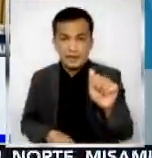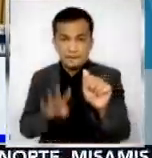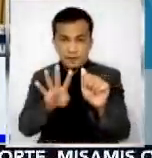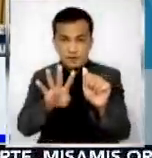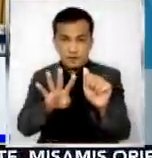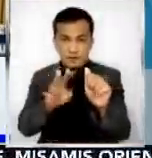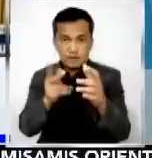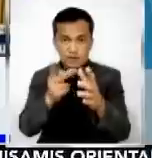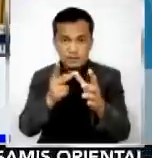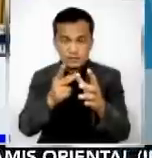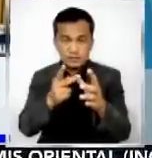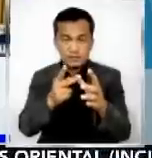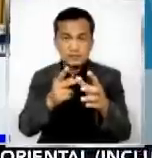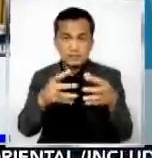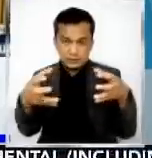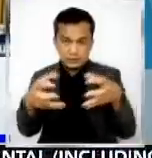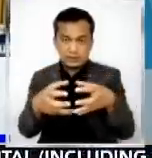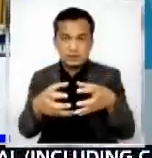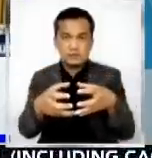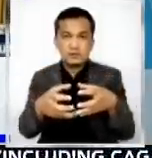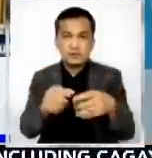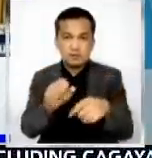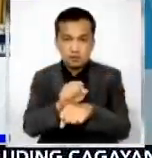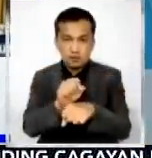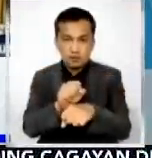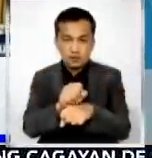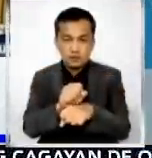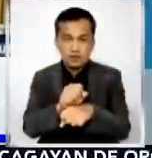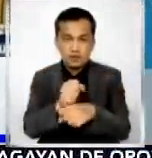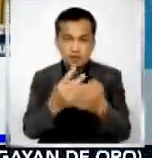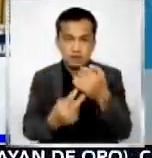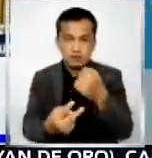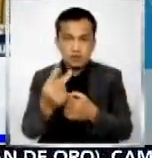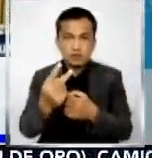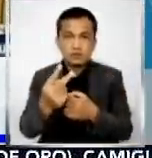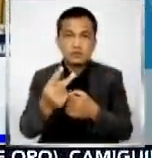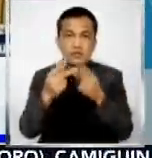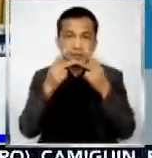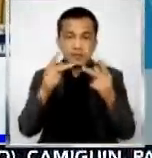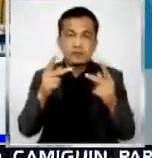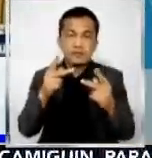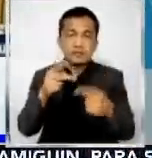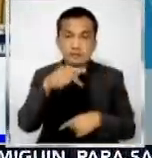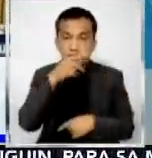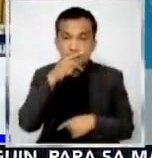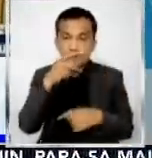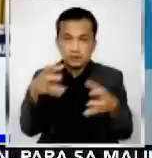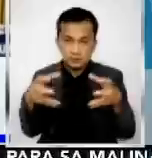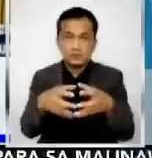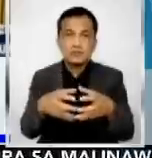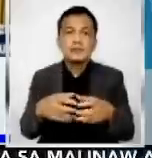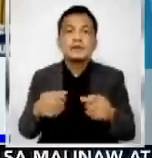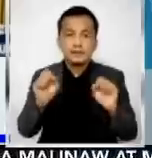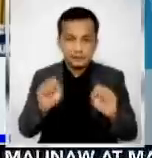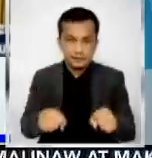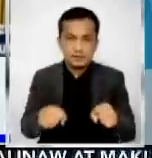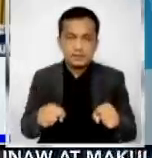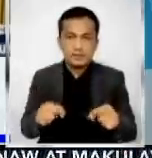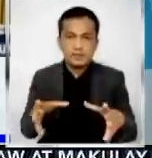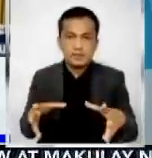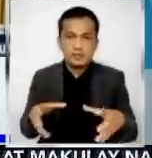category are workers in both public and private sector will have an added layer of